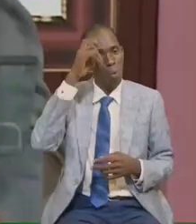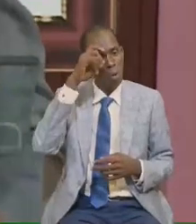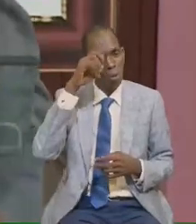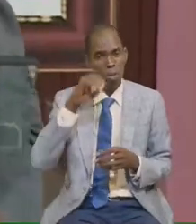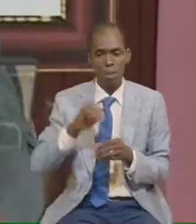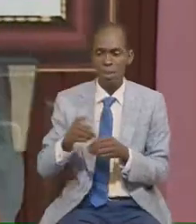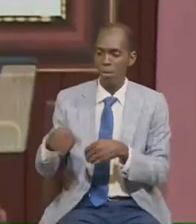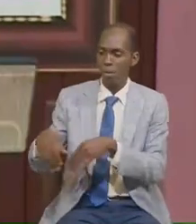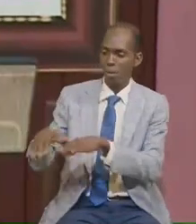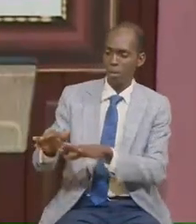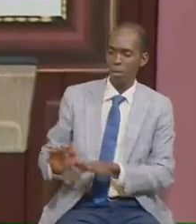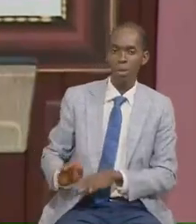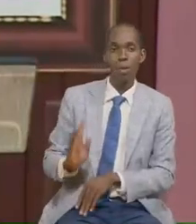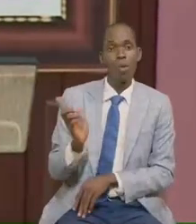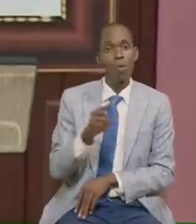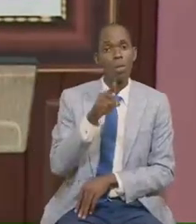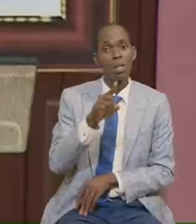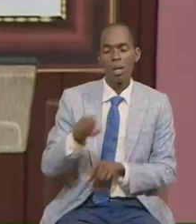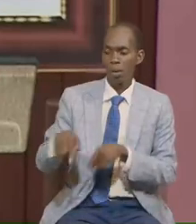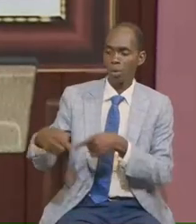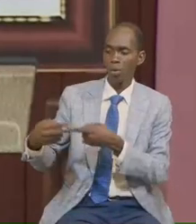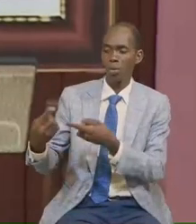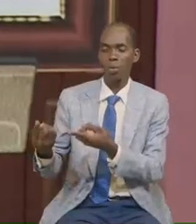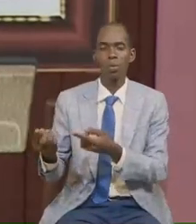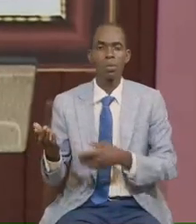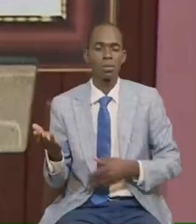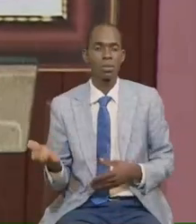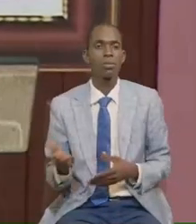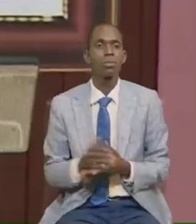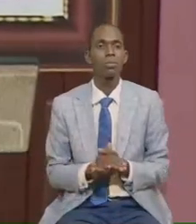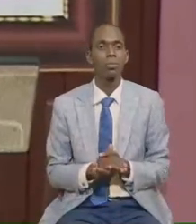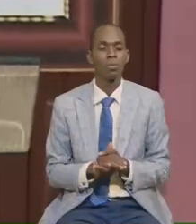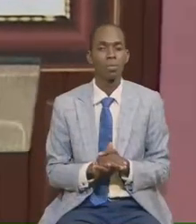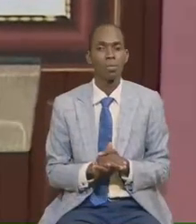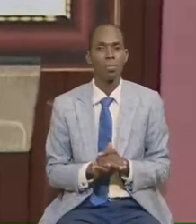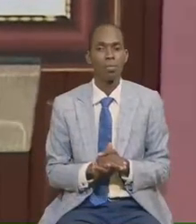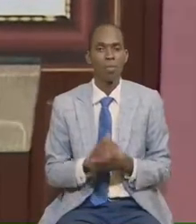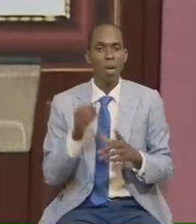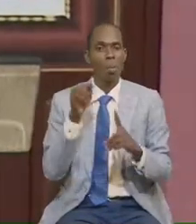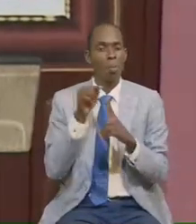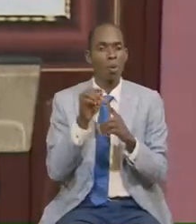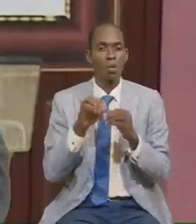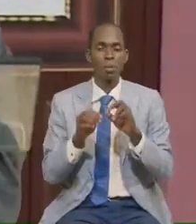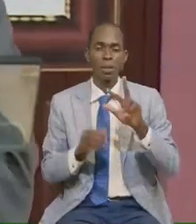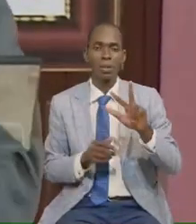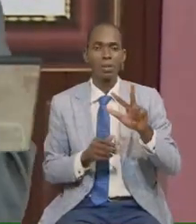morts ou tu vas troisième point maintenant